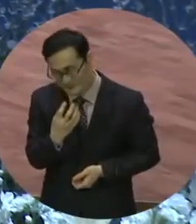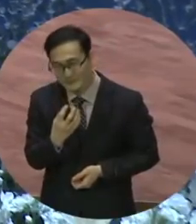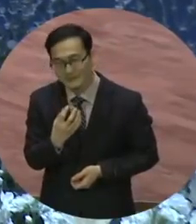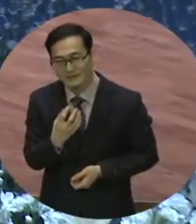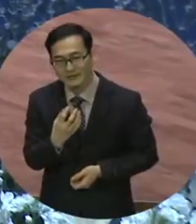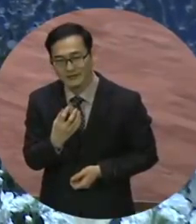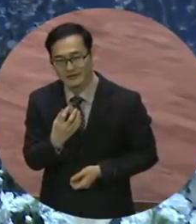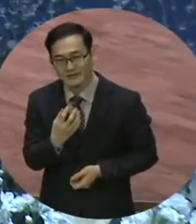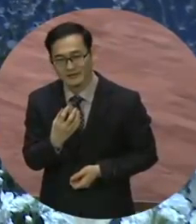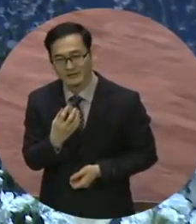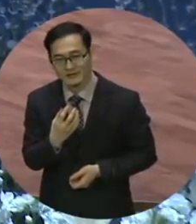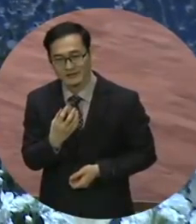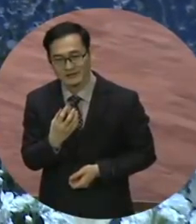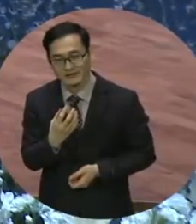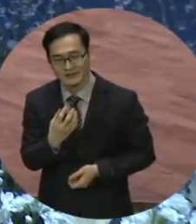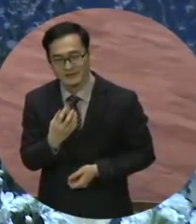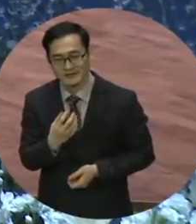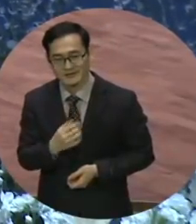없어.